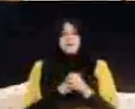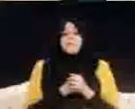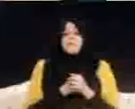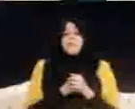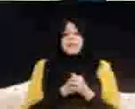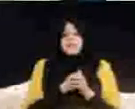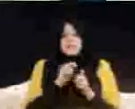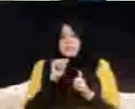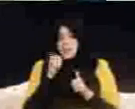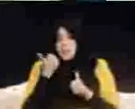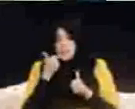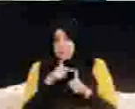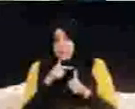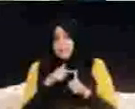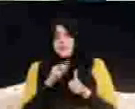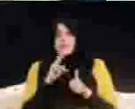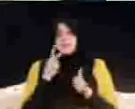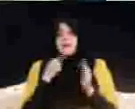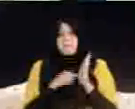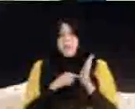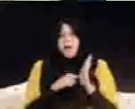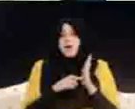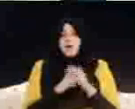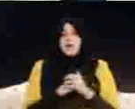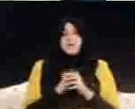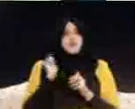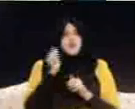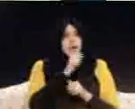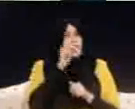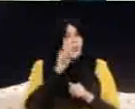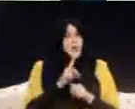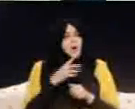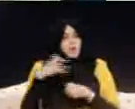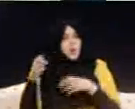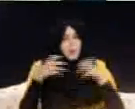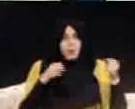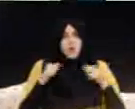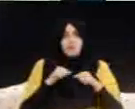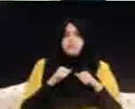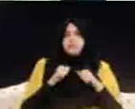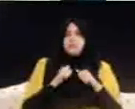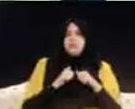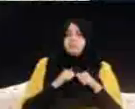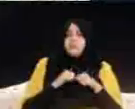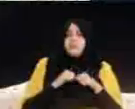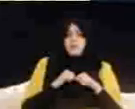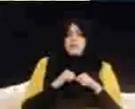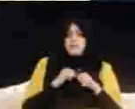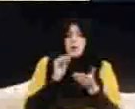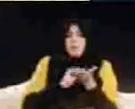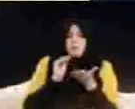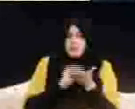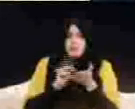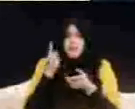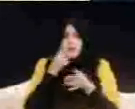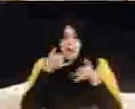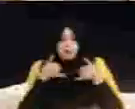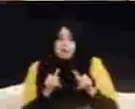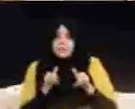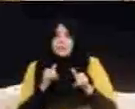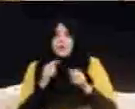جهة ثانية، إذا كان كل ورثة كل واحد بغى يدي الريحة نتاع بابه عادي، واحد يدي المكتب نتاعو، الآخر يدي الكرسي نتاعو، الآخر